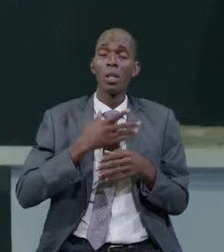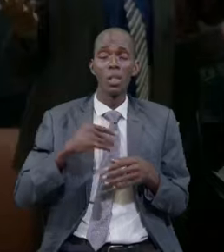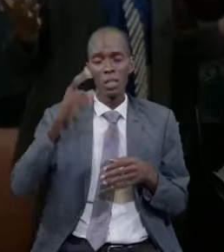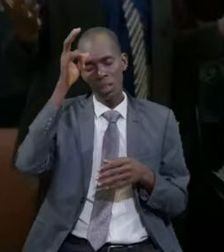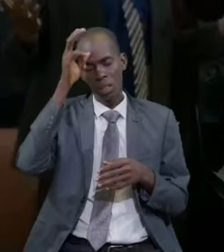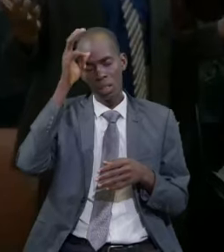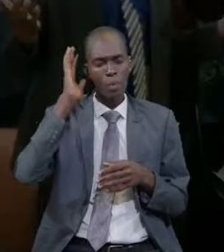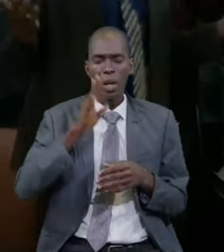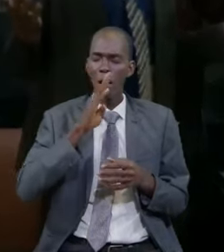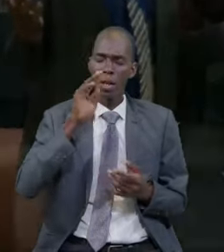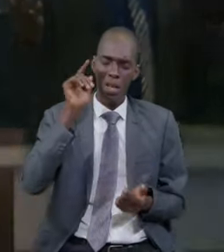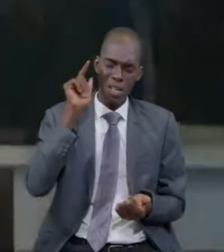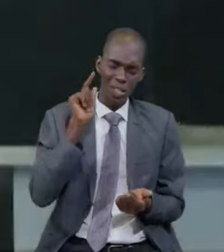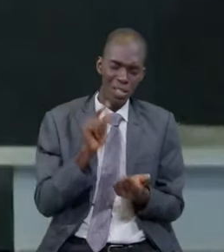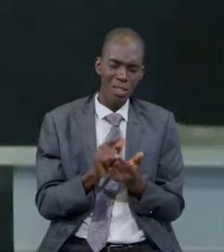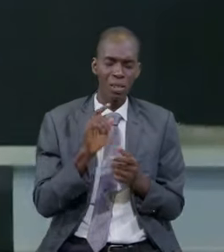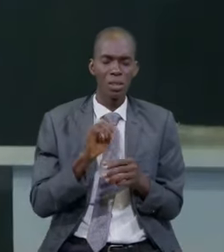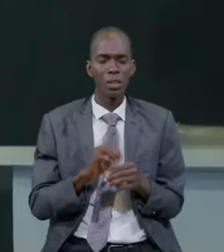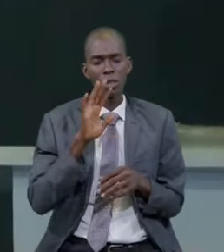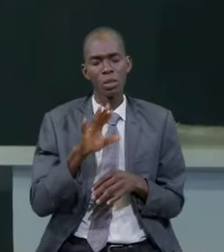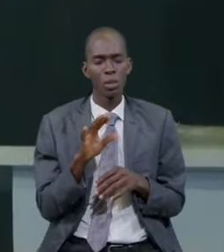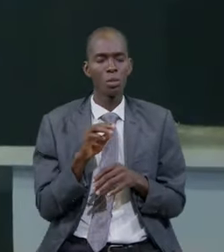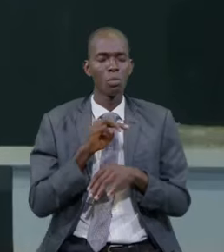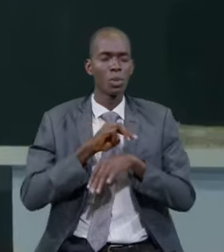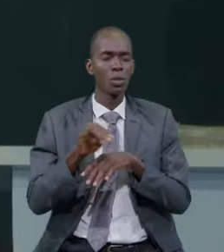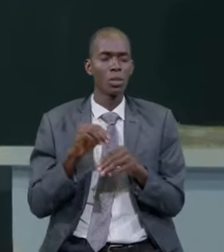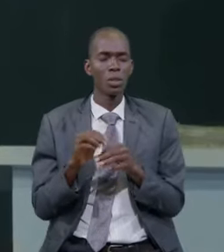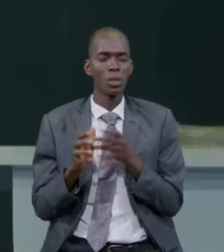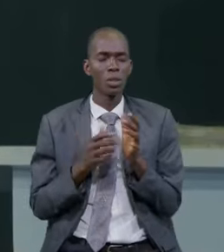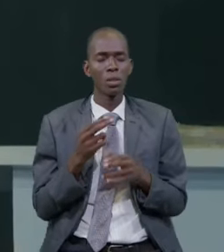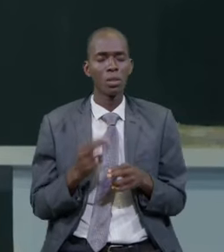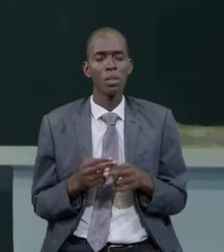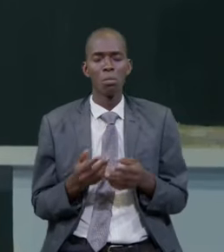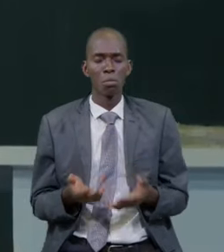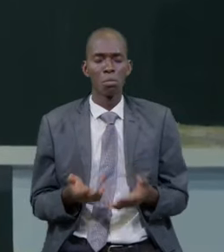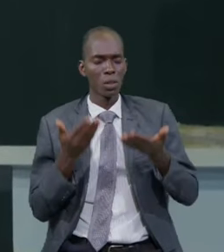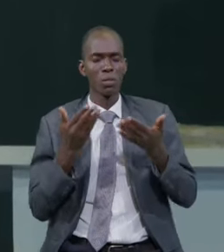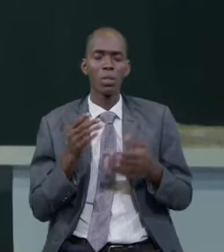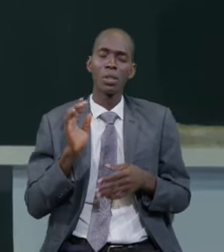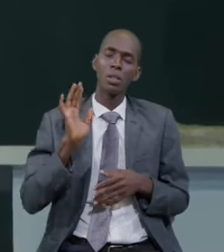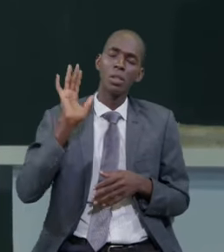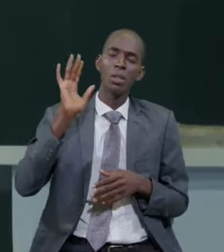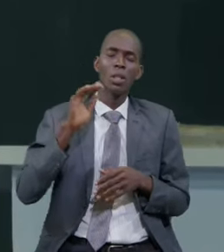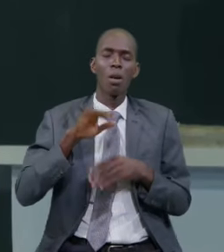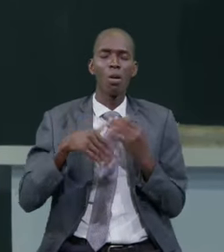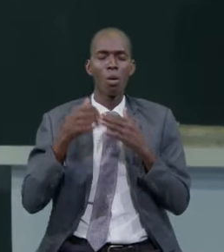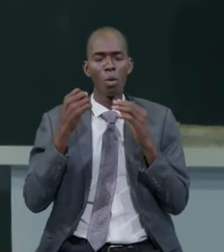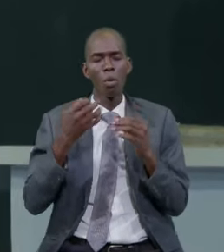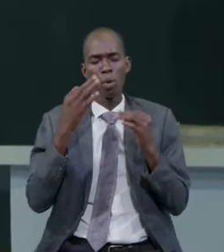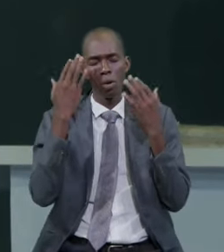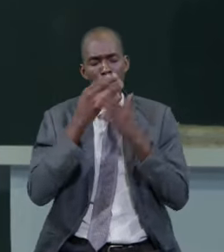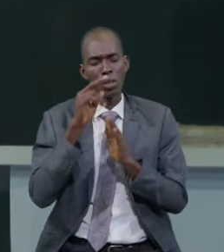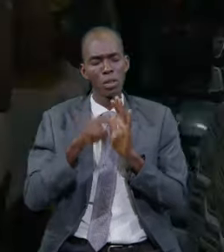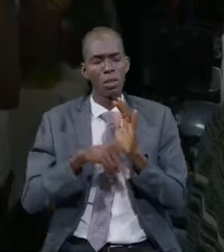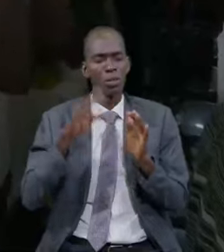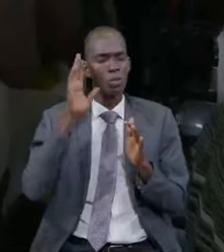Magnifie-le. Et Satan sera minimisé dans ton ministère. Magnifie-le. Et toutes les puissances des ténèbres tomberont et seront